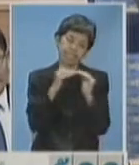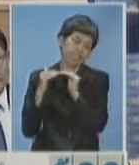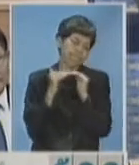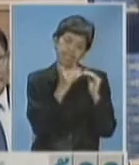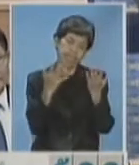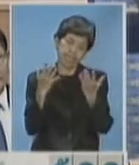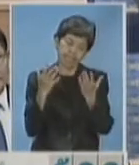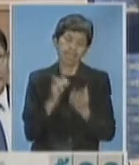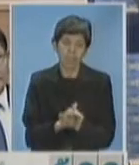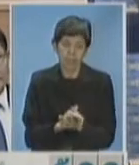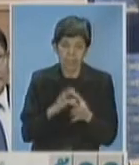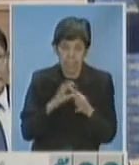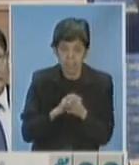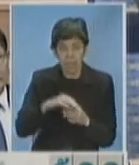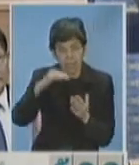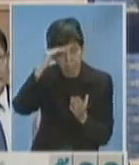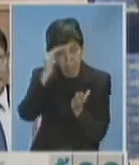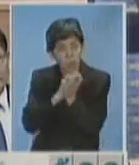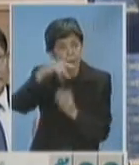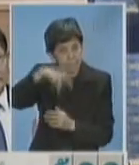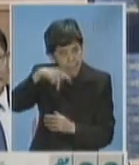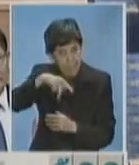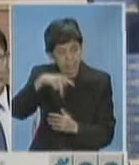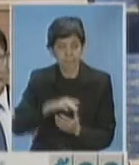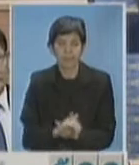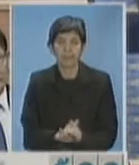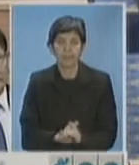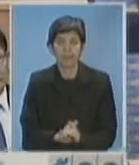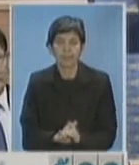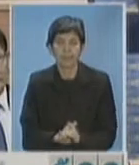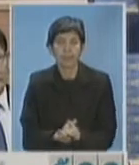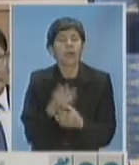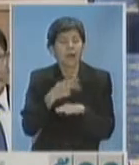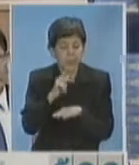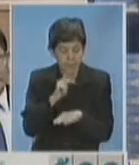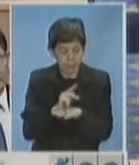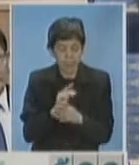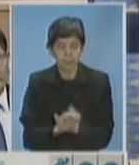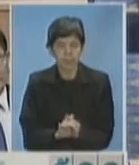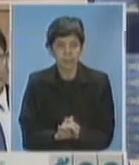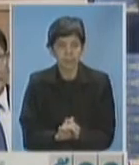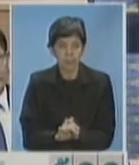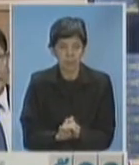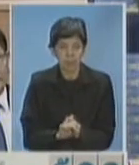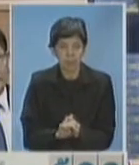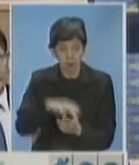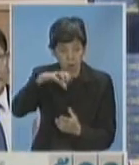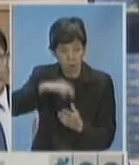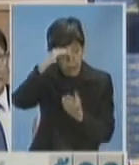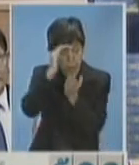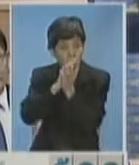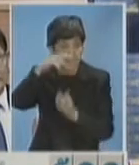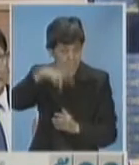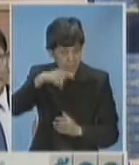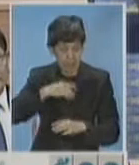นธรรมคือกรมสอบสวนคดีพิเศษท่านประธานครับกรมสอบสวนคดีพิเศษ